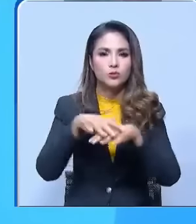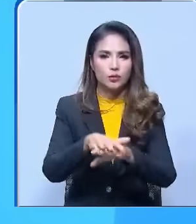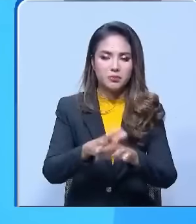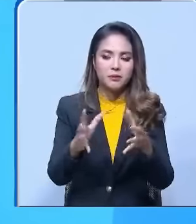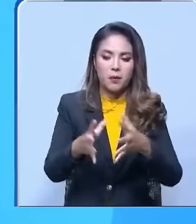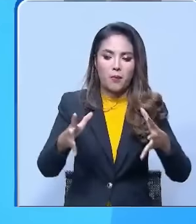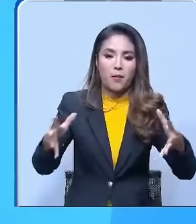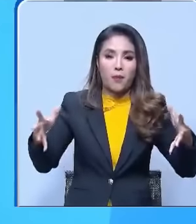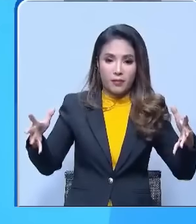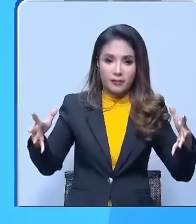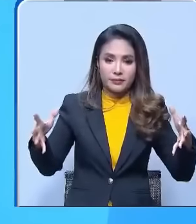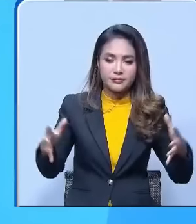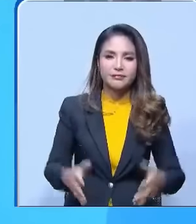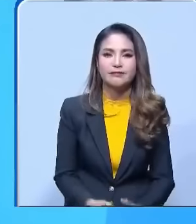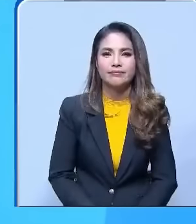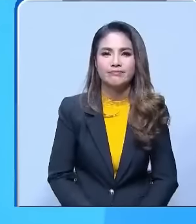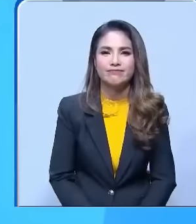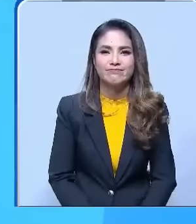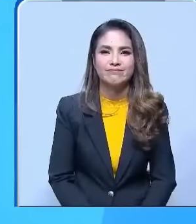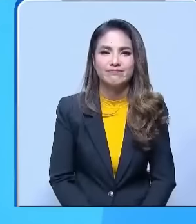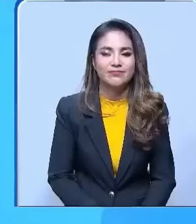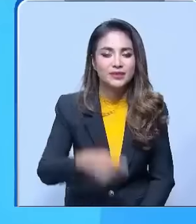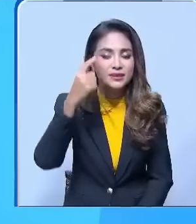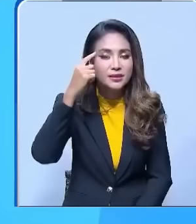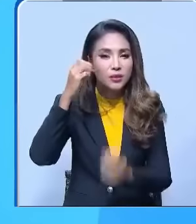ได้มาเป็นภาพแบบนี้เนี่ยนะคะหวังว่าทุก